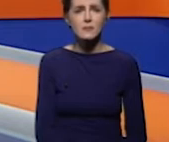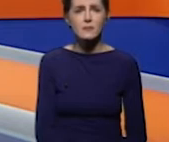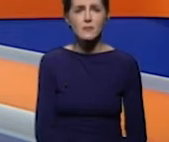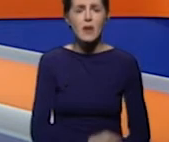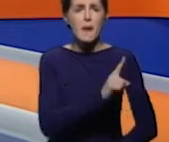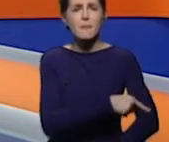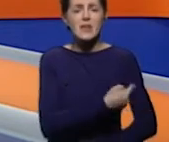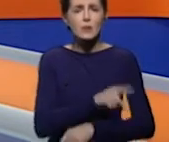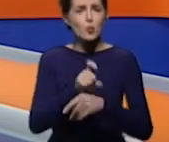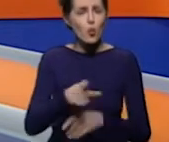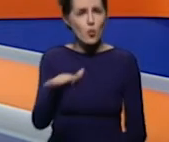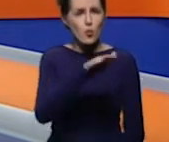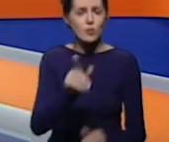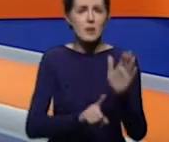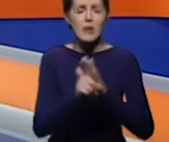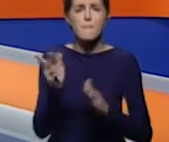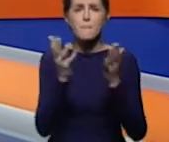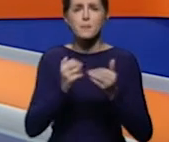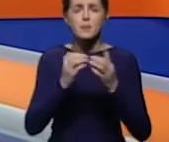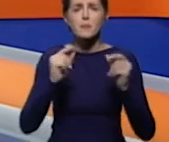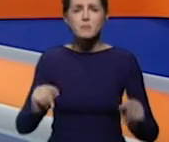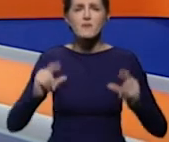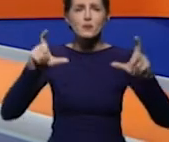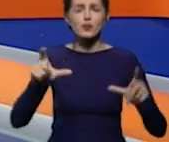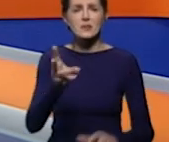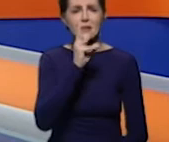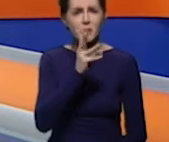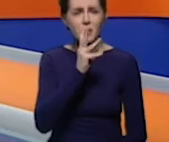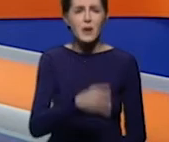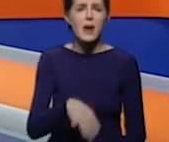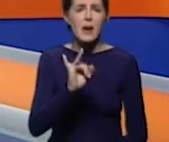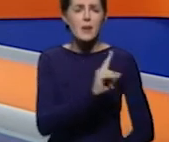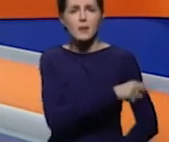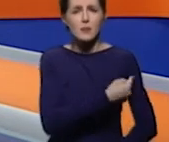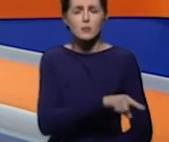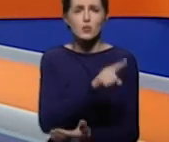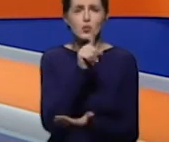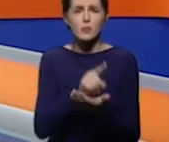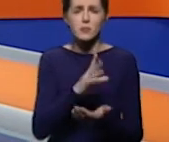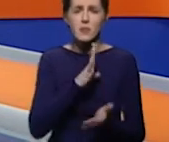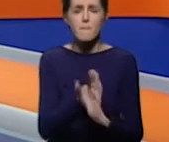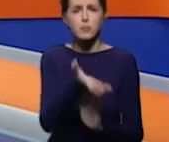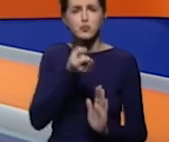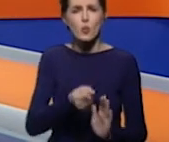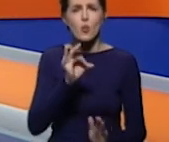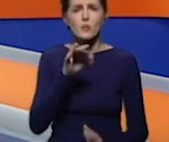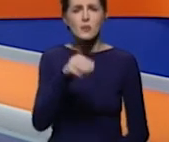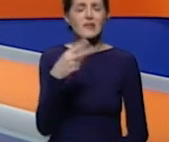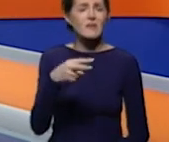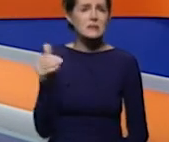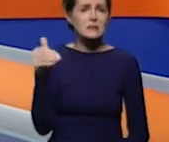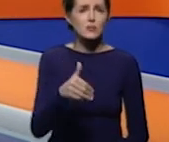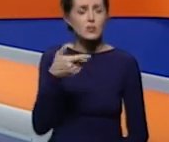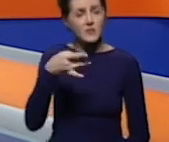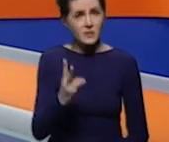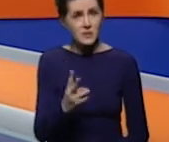Медикам Донеччини почали нараховувати підвищені зарплати. Так, лікарі мають одержувати від 20 тисяч